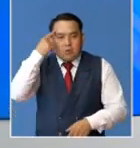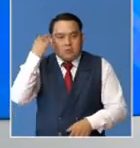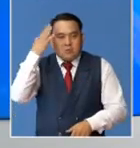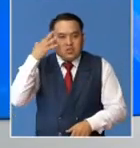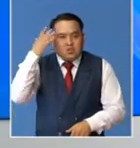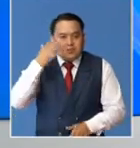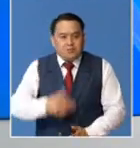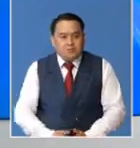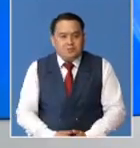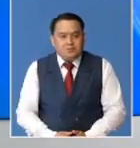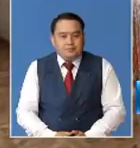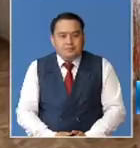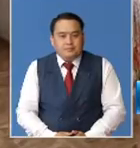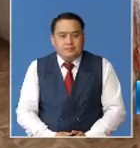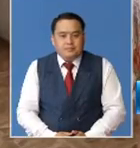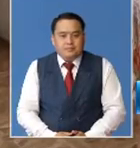мышление.